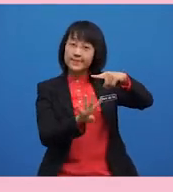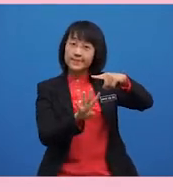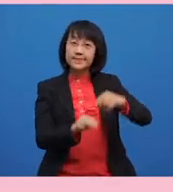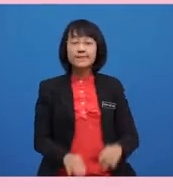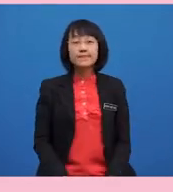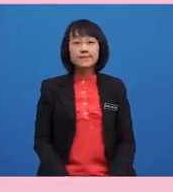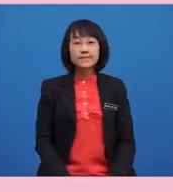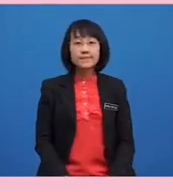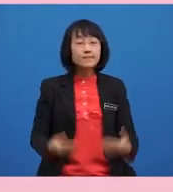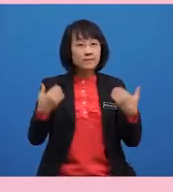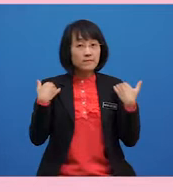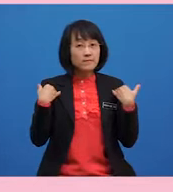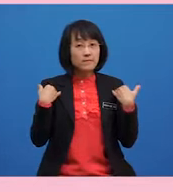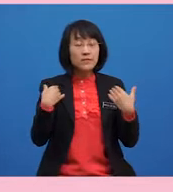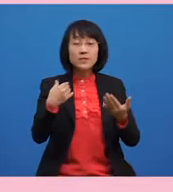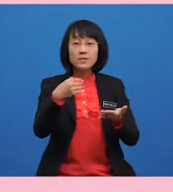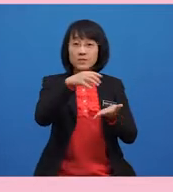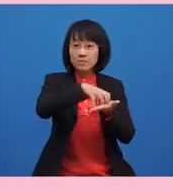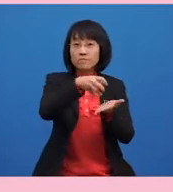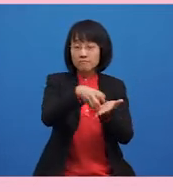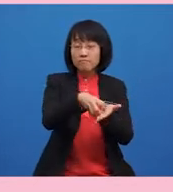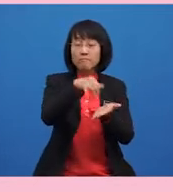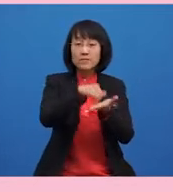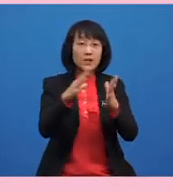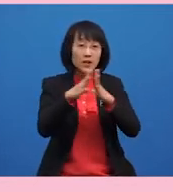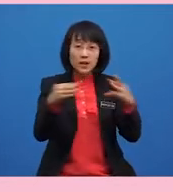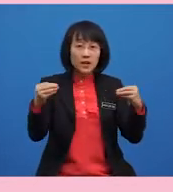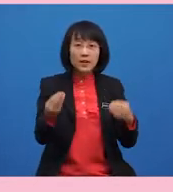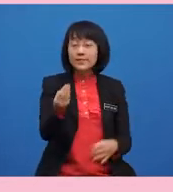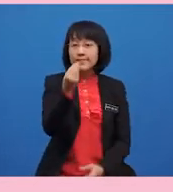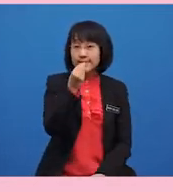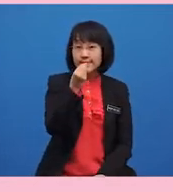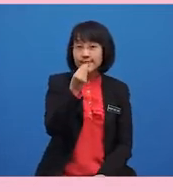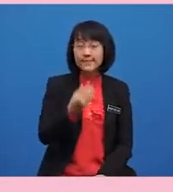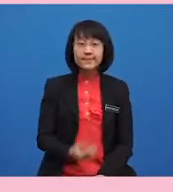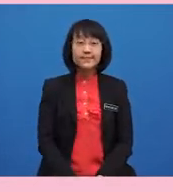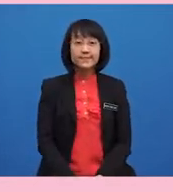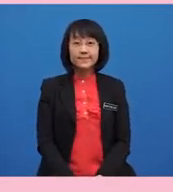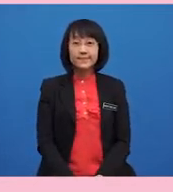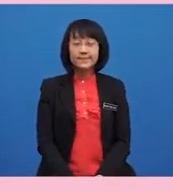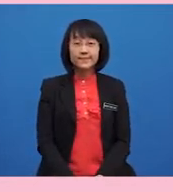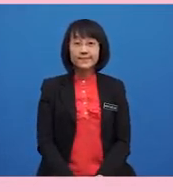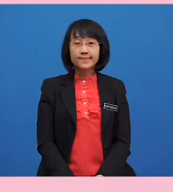per empat. Adakah kuih bulan itu habis dimakan?